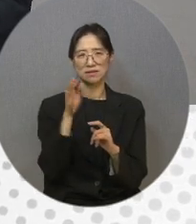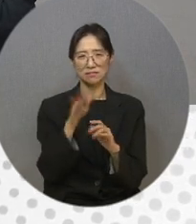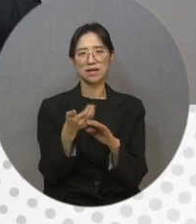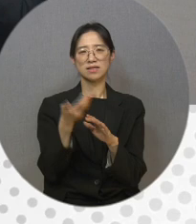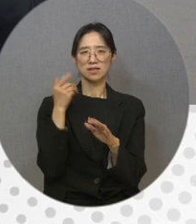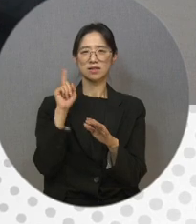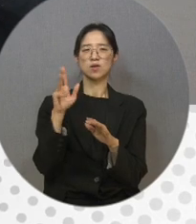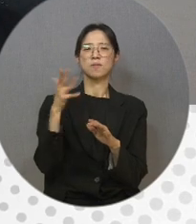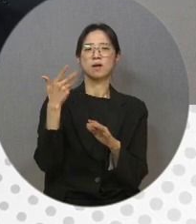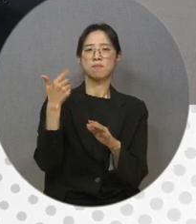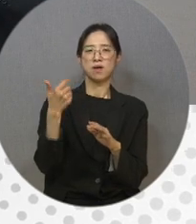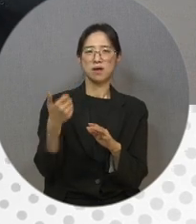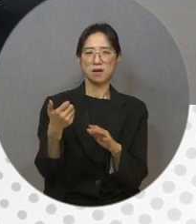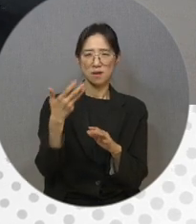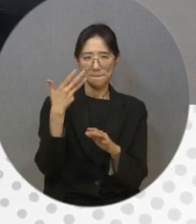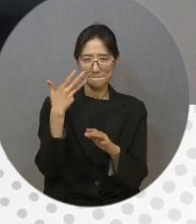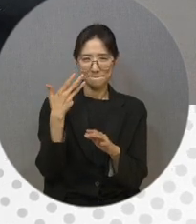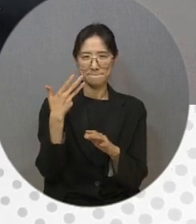이전에